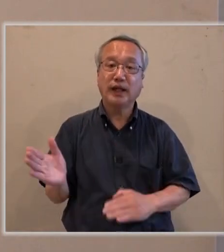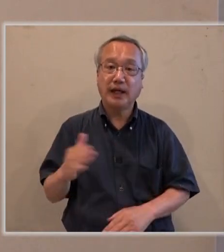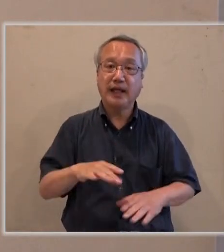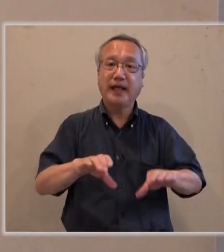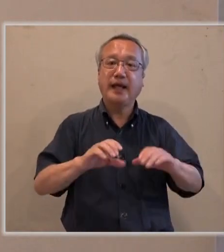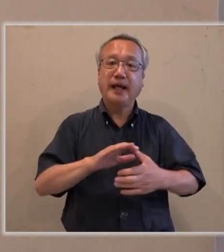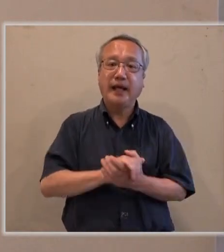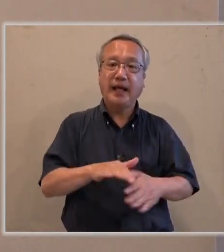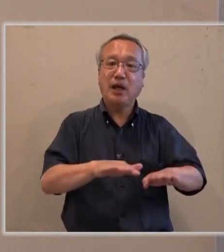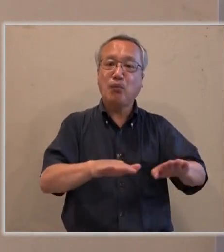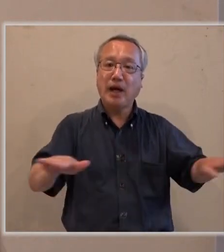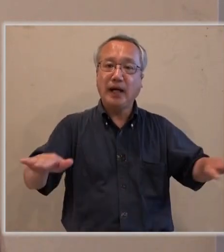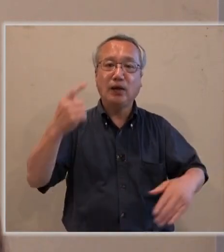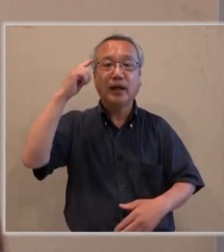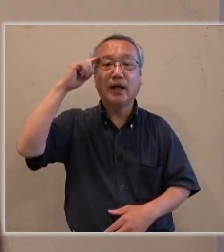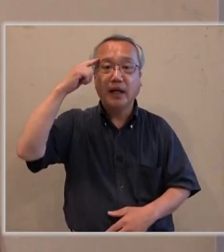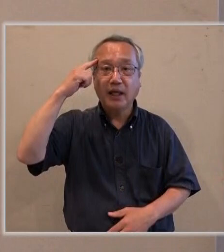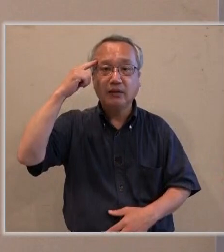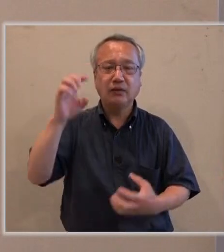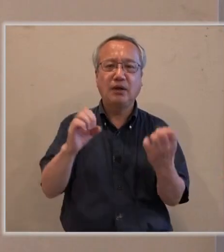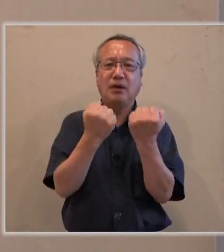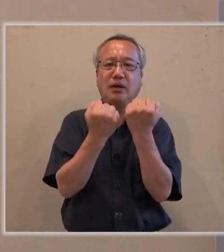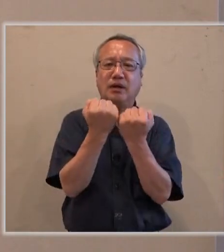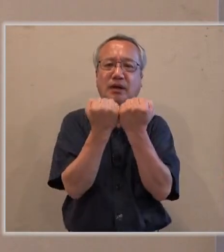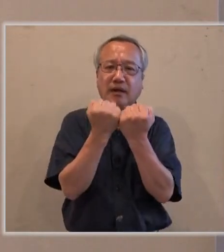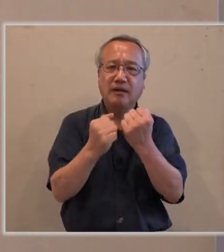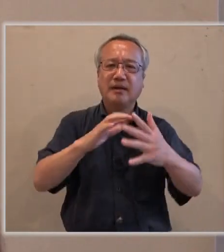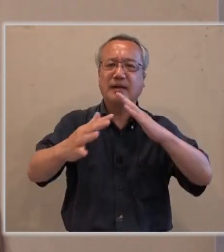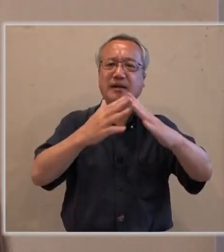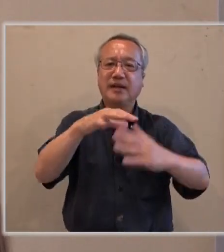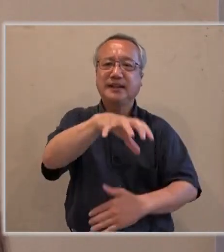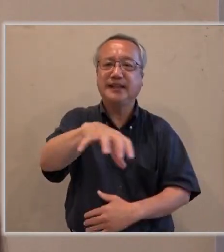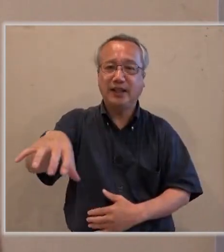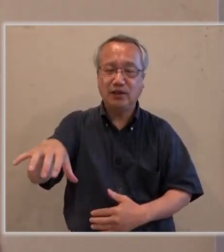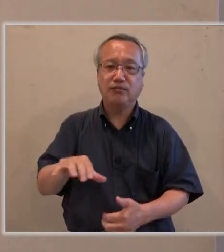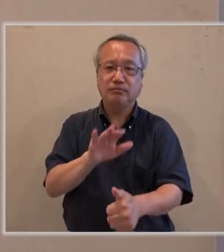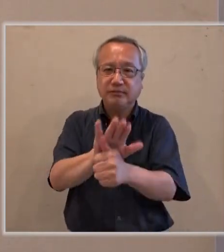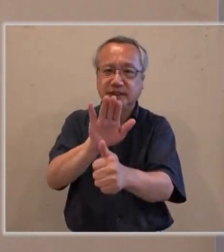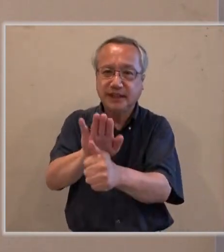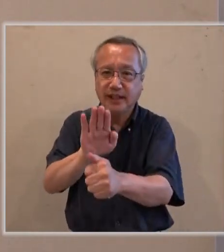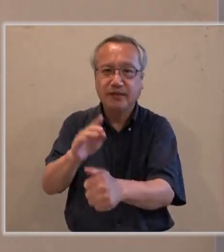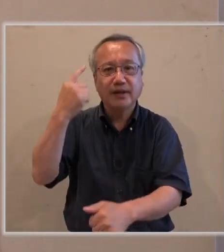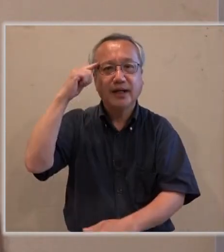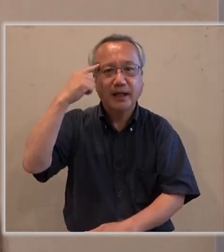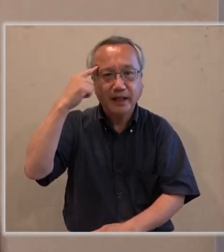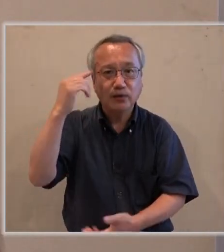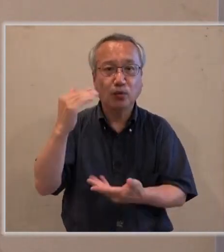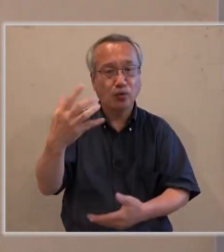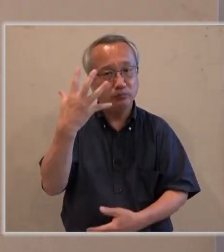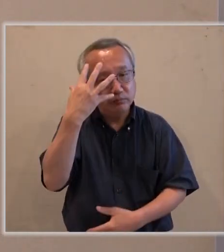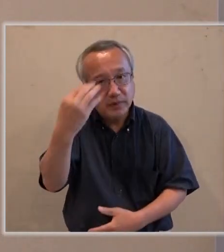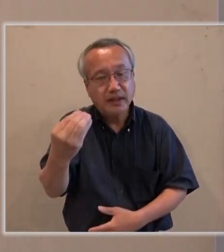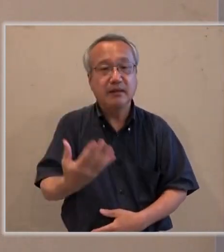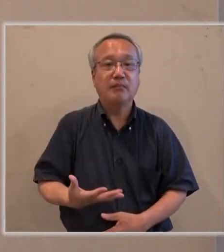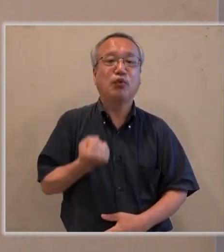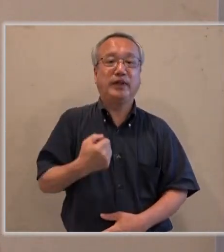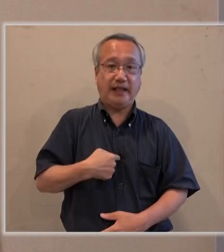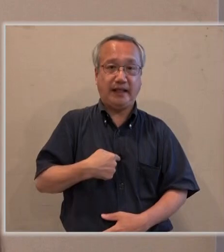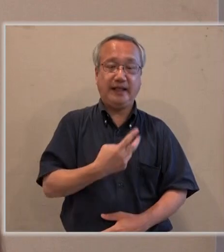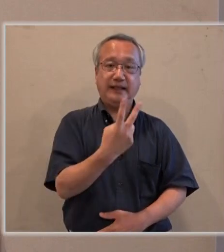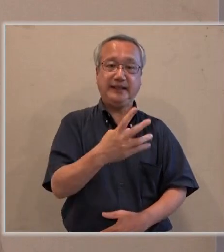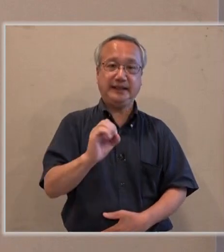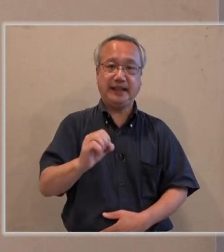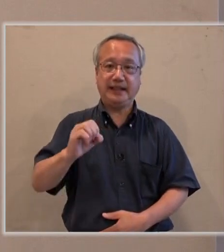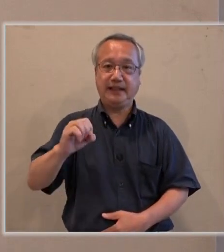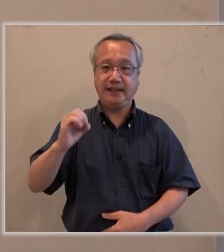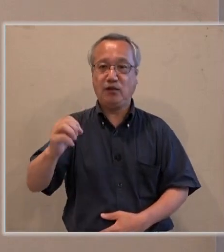和について考える、紛争地域の方の被災者の支援とかについて関心があったんですが、まあ、そんな中2008年